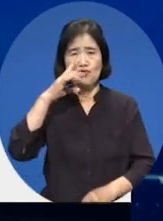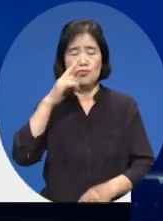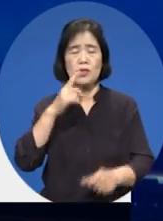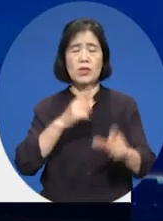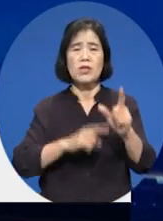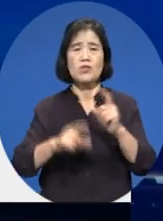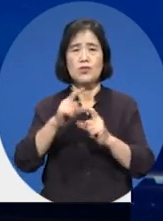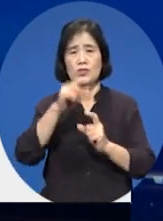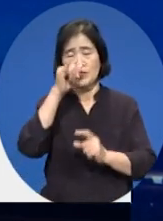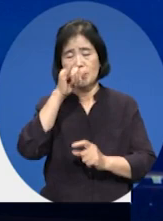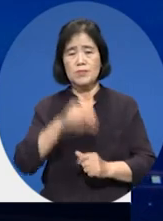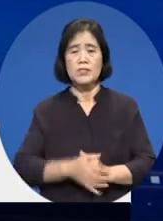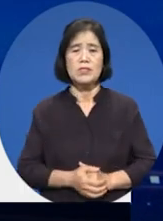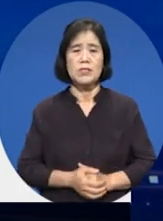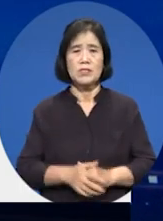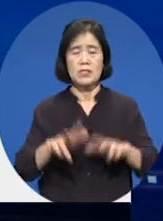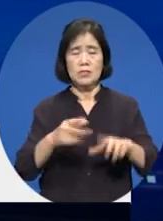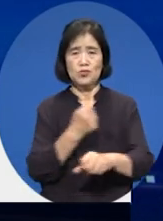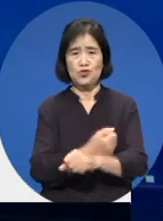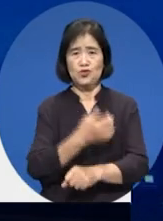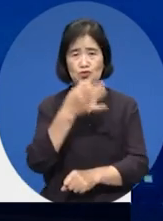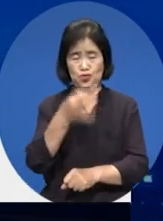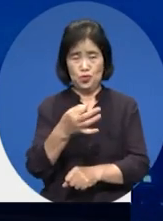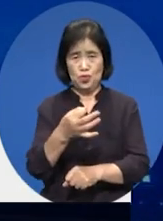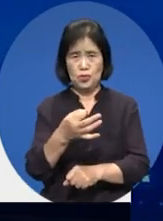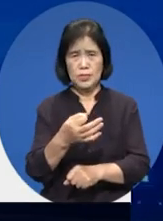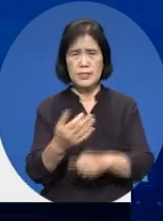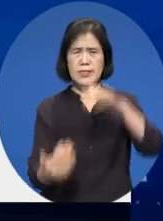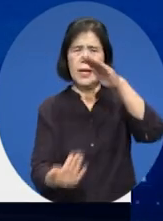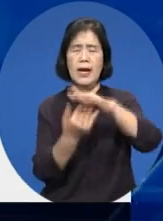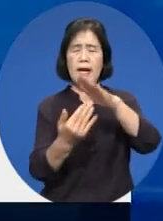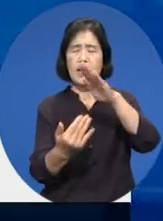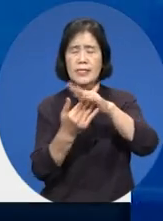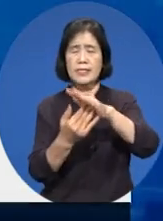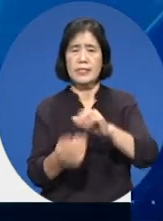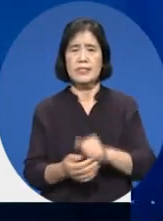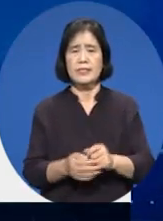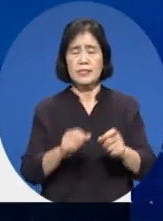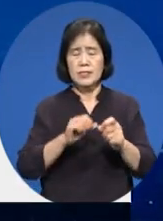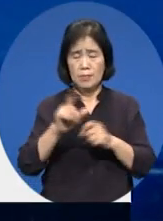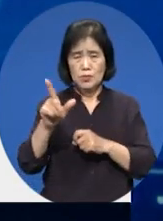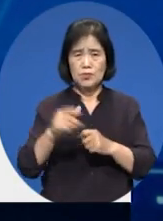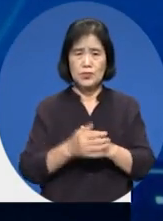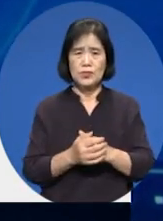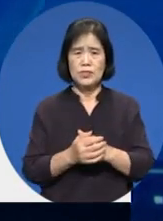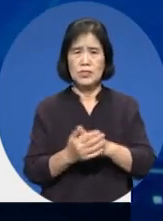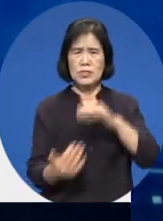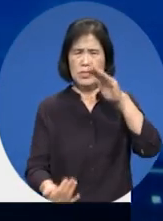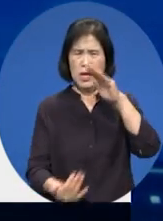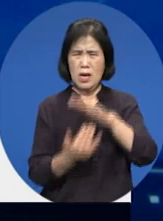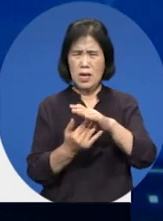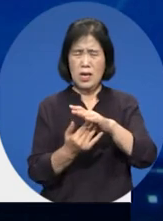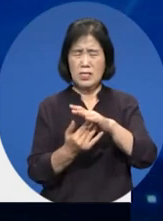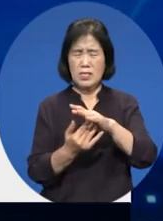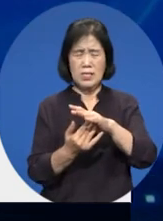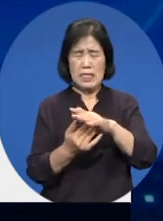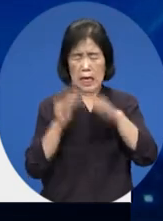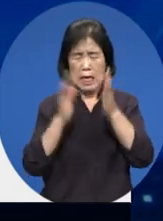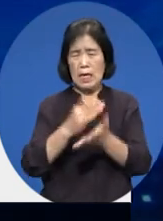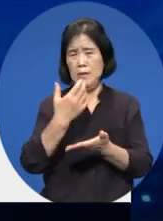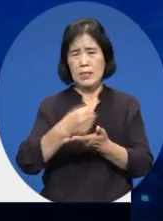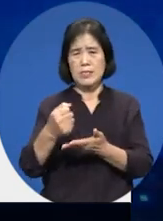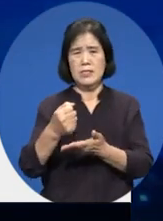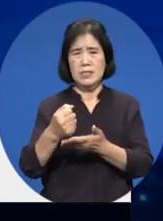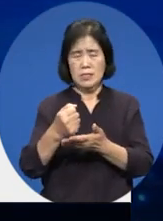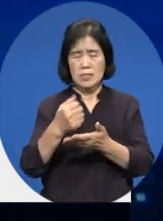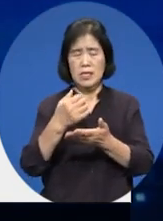더 있기도 합니다. 지금 수수료 체계는 상한입니다. 그런데 대부분의 경우 사실 상한까지 다 적용하는 경우가